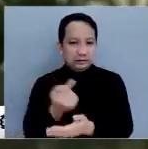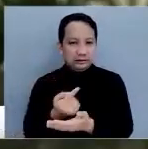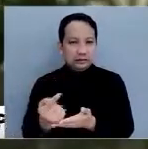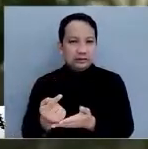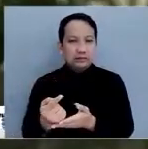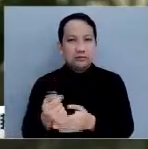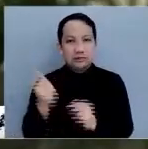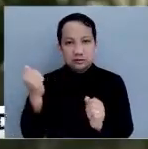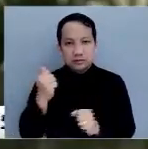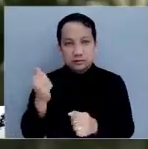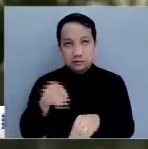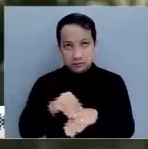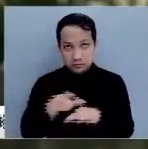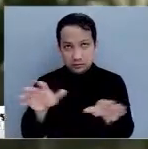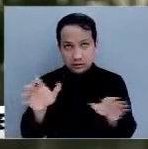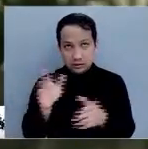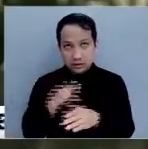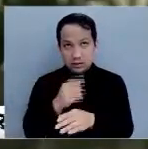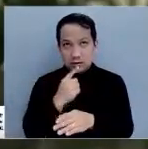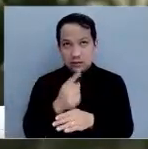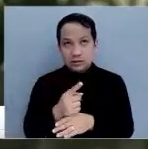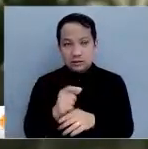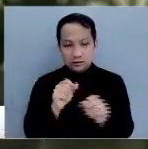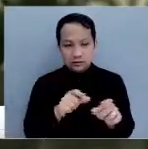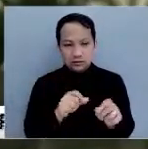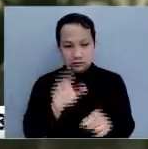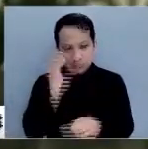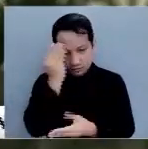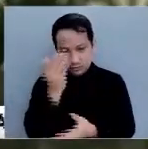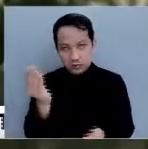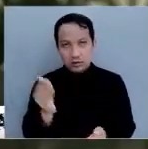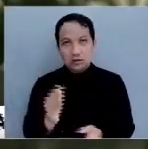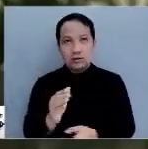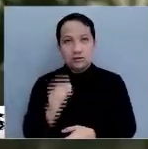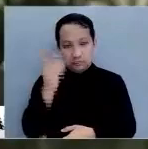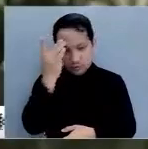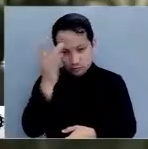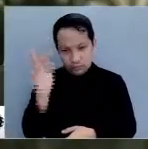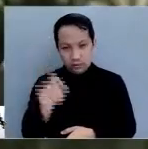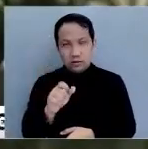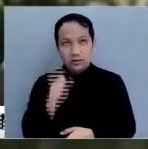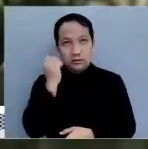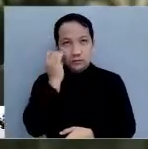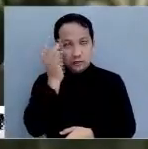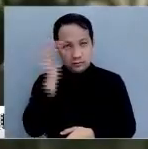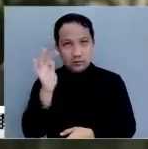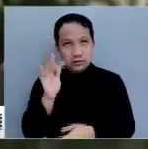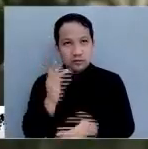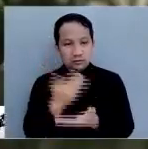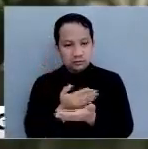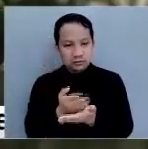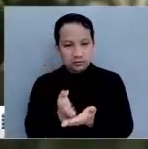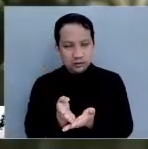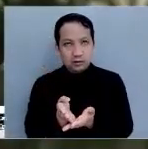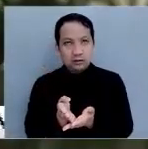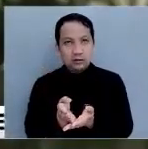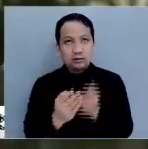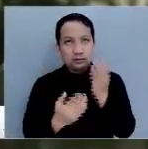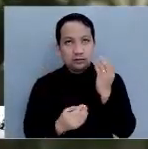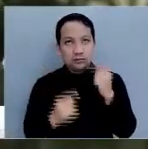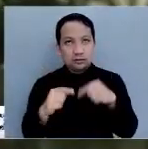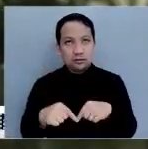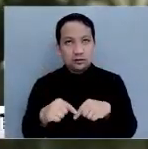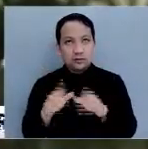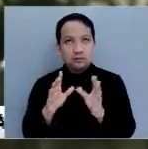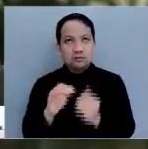Kaya naman ang maipapayo natin sa ating mga mamimili ng mga kapatid, maging wais at maging matalino sa pagbabudget. Yan ang latest mula dito